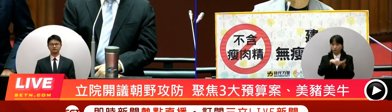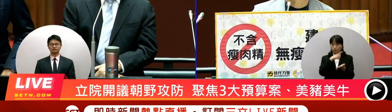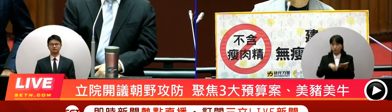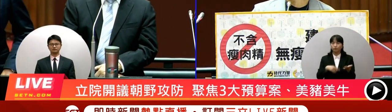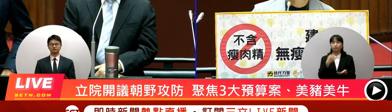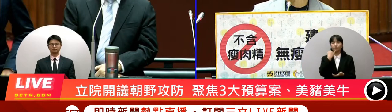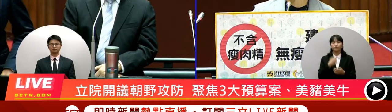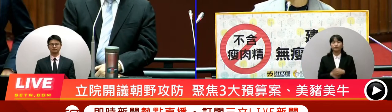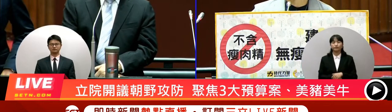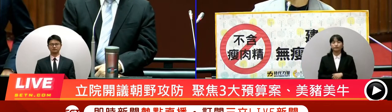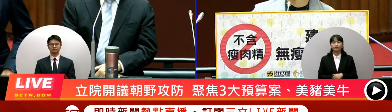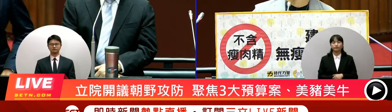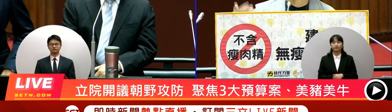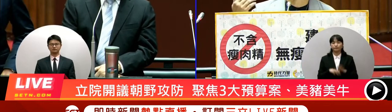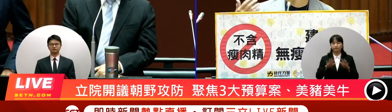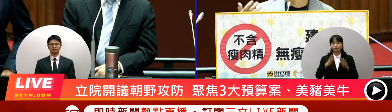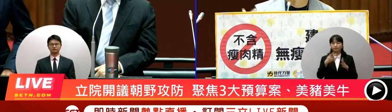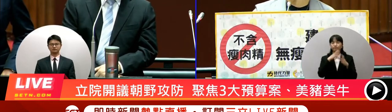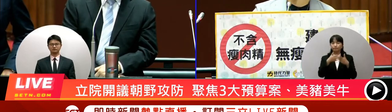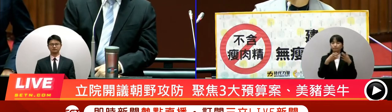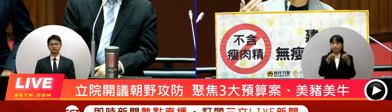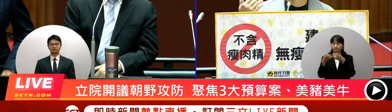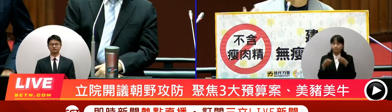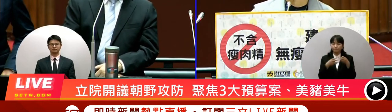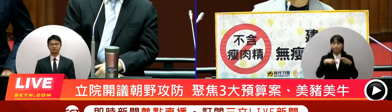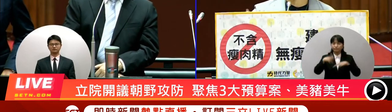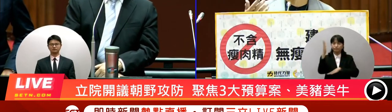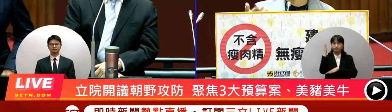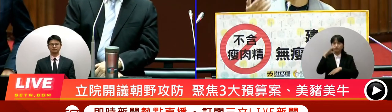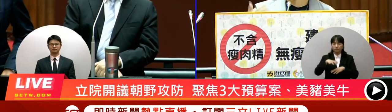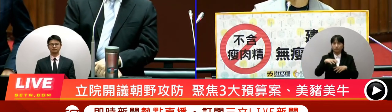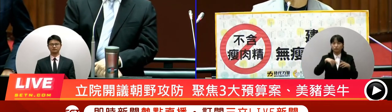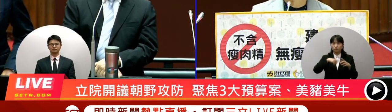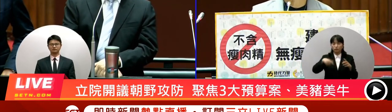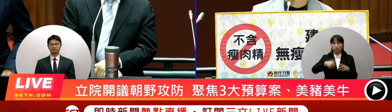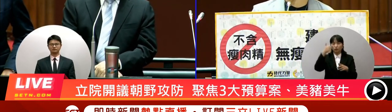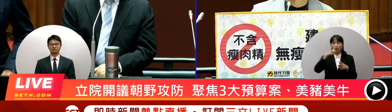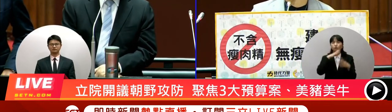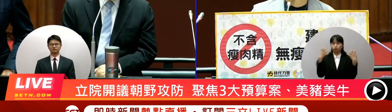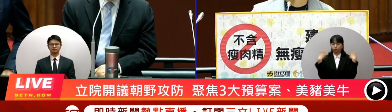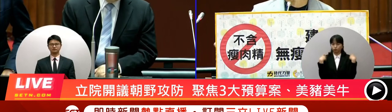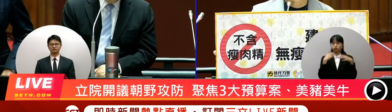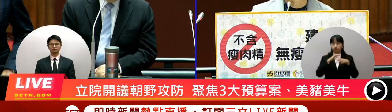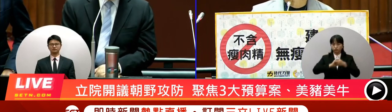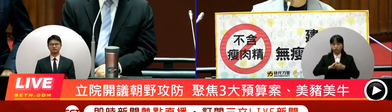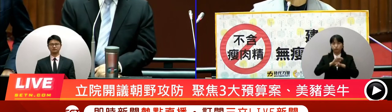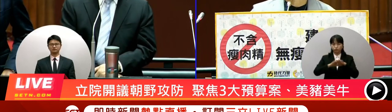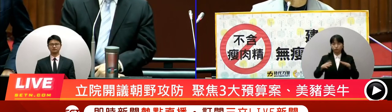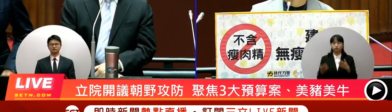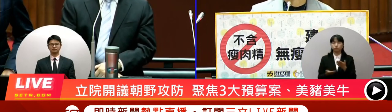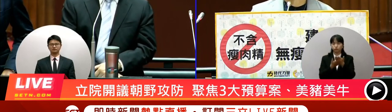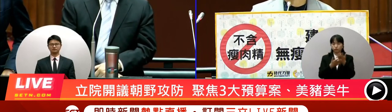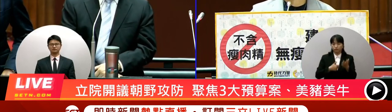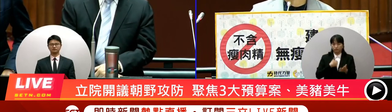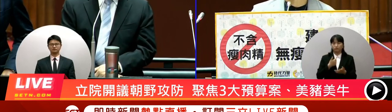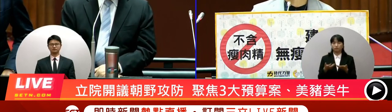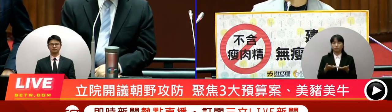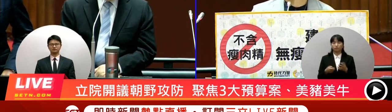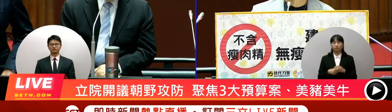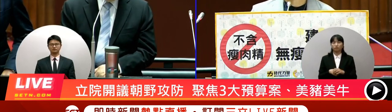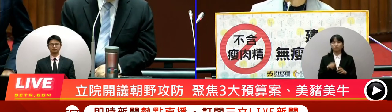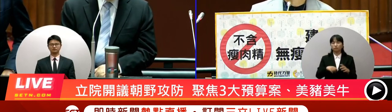哈，但是就是要讨论，然后行政院院长一直都是很负责的，会提出很多实质的，所以这个问